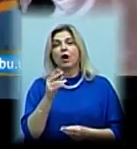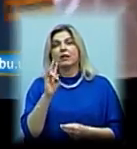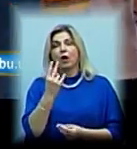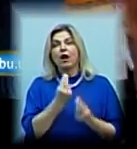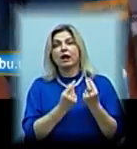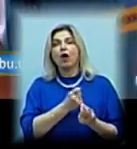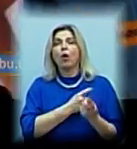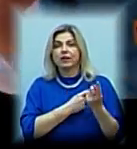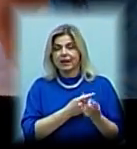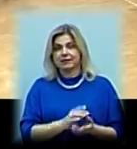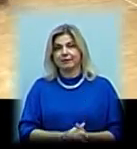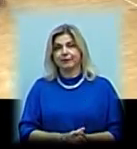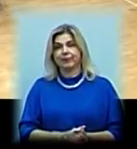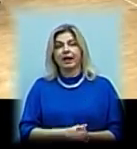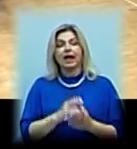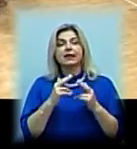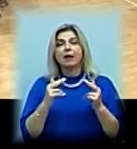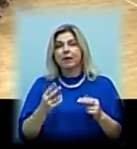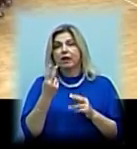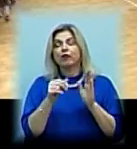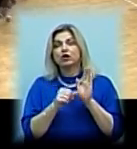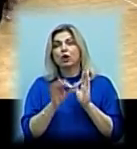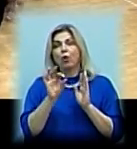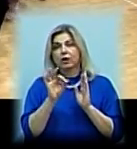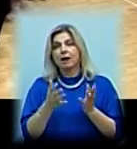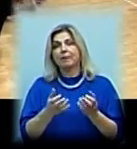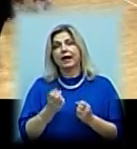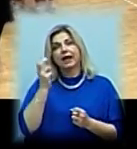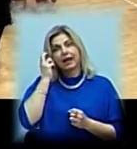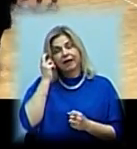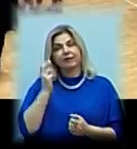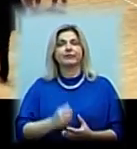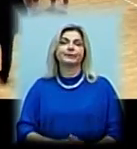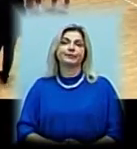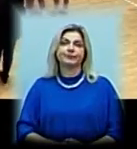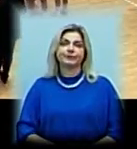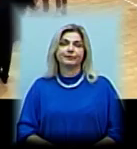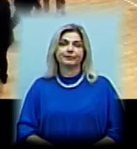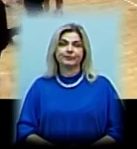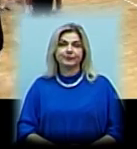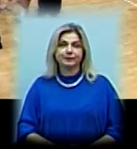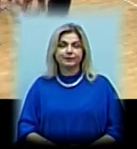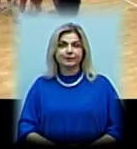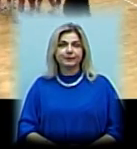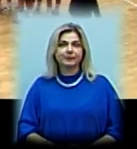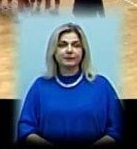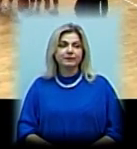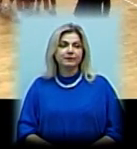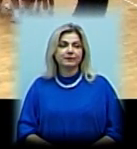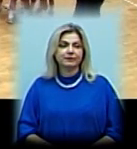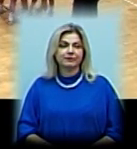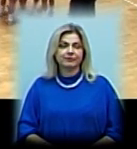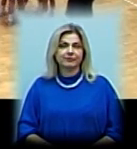проти місцевої Біпи. Дніпряни 26 жовтня прийматимуть Київ Баскет. Володимир Степанов, Вадим Кучмій, телевізійні